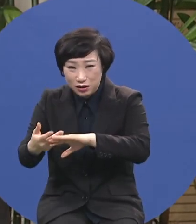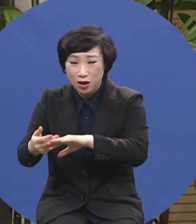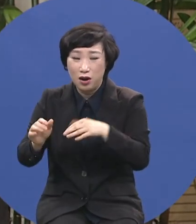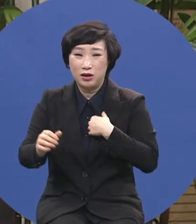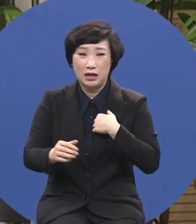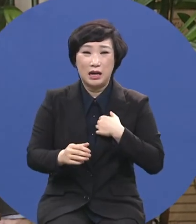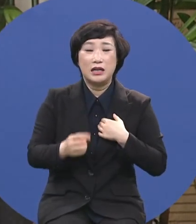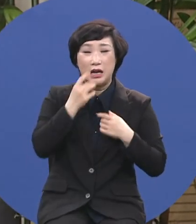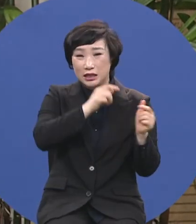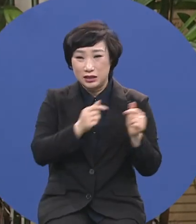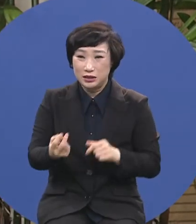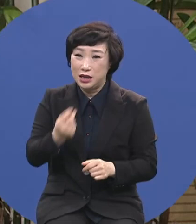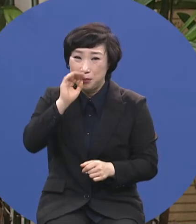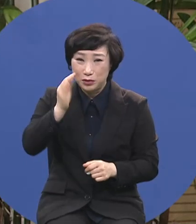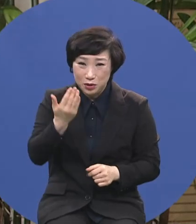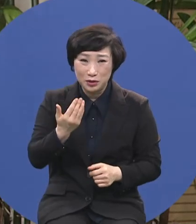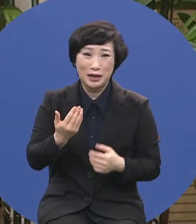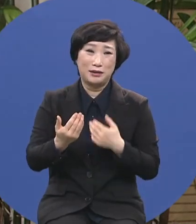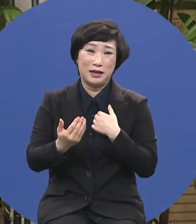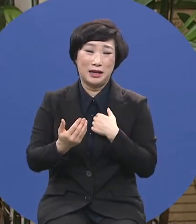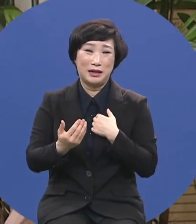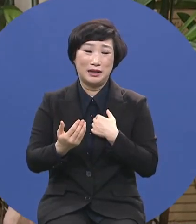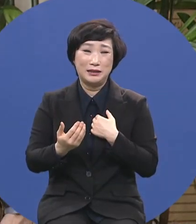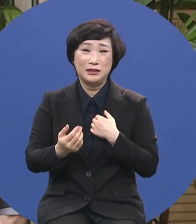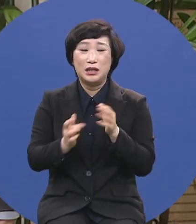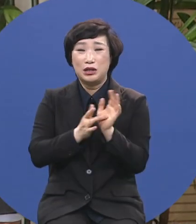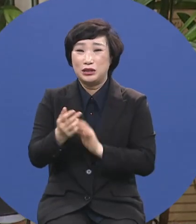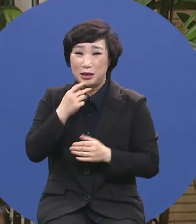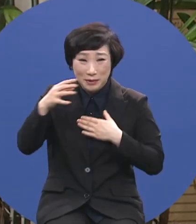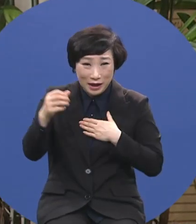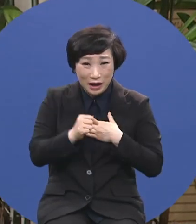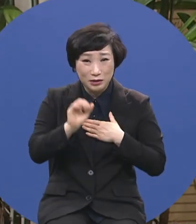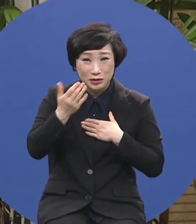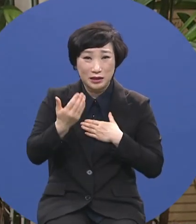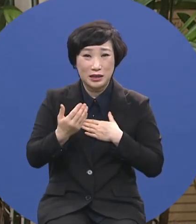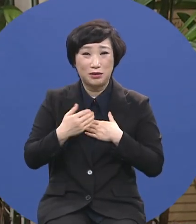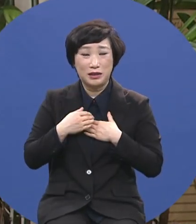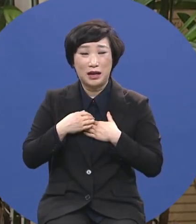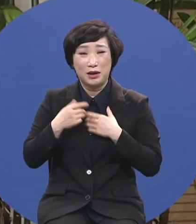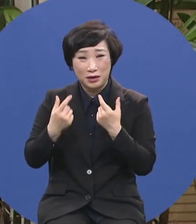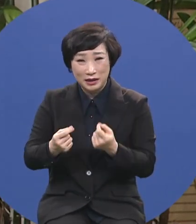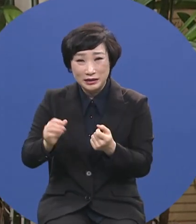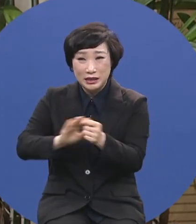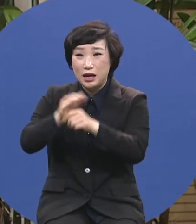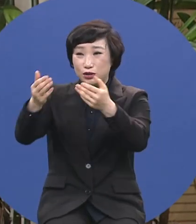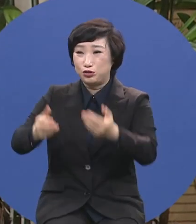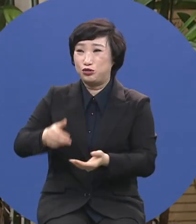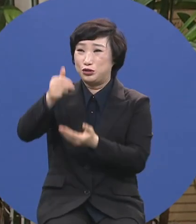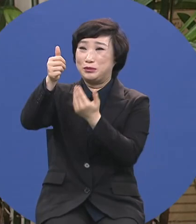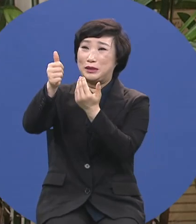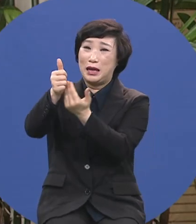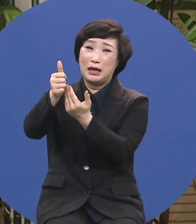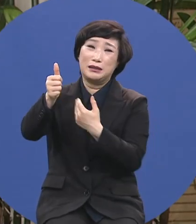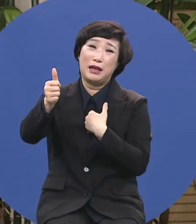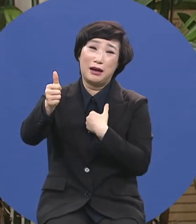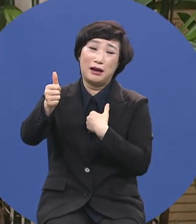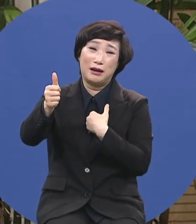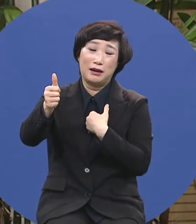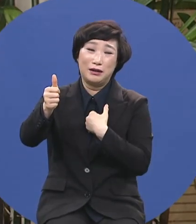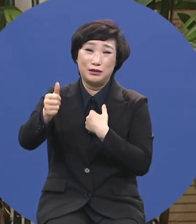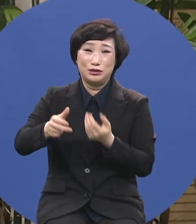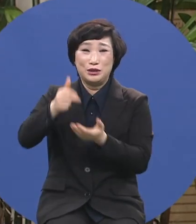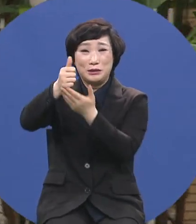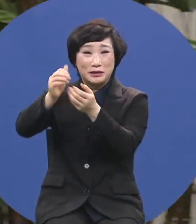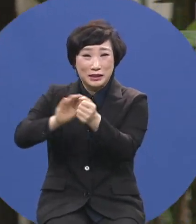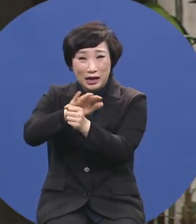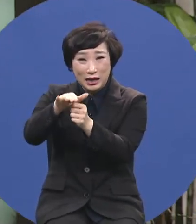돼야 돼. 내 피로 내 생명이 내 안에 있어야 돼. 이렇게 사랑하신 주님을 내가 주님